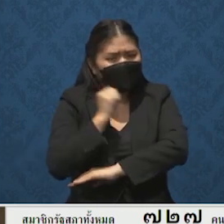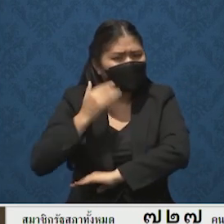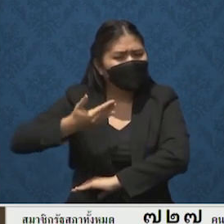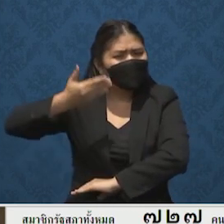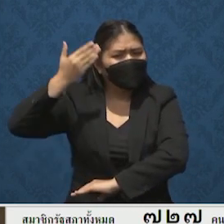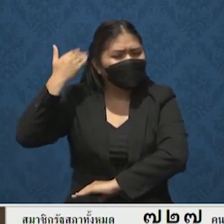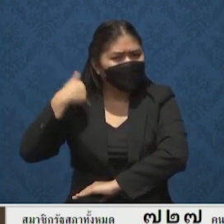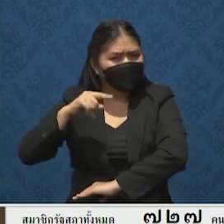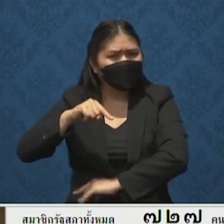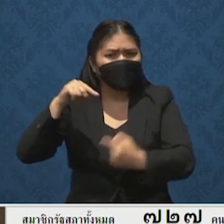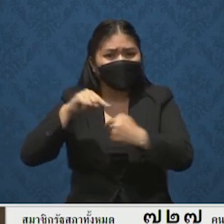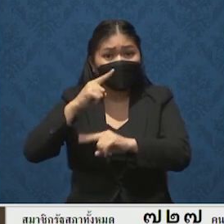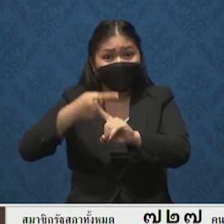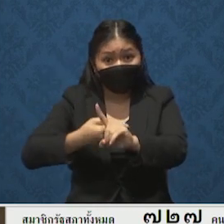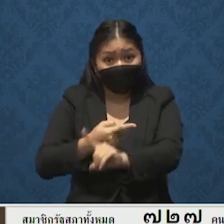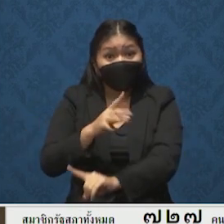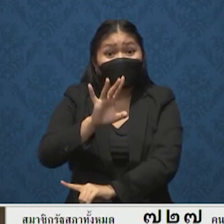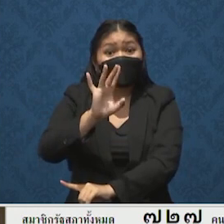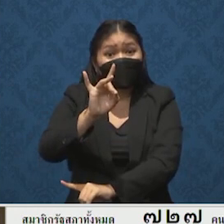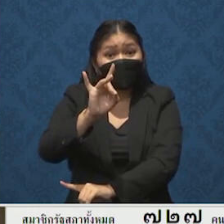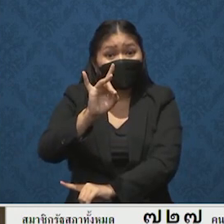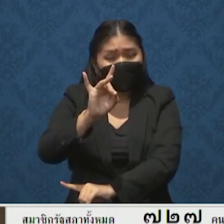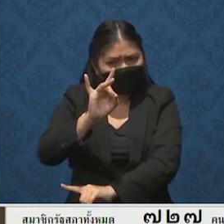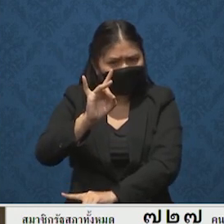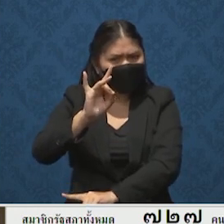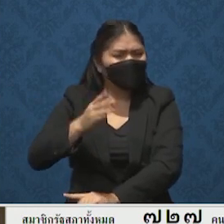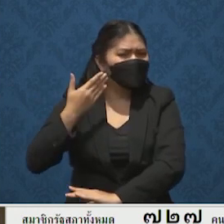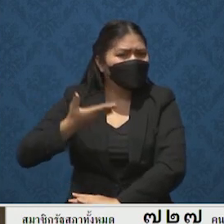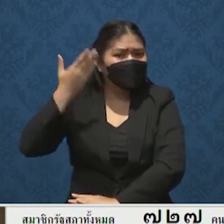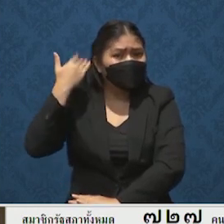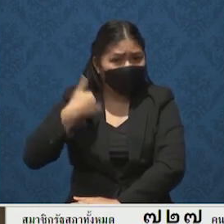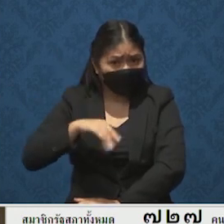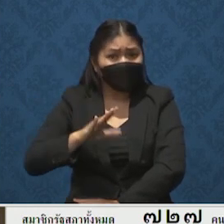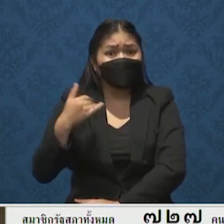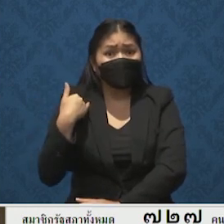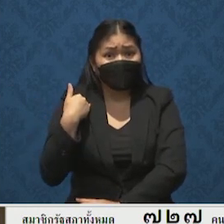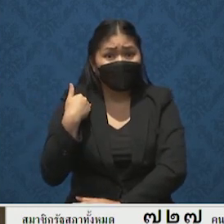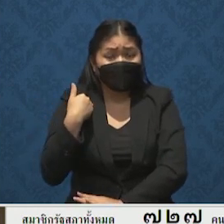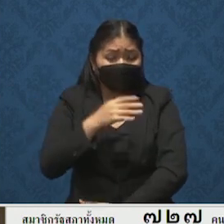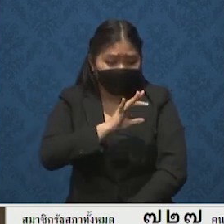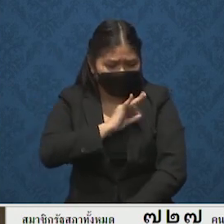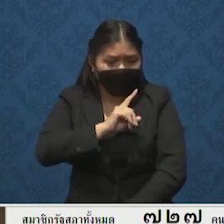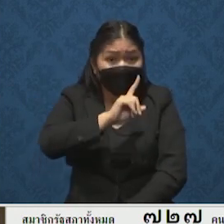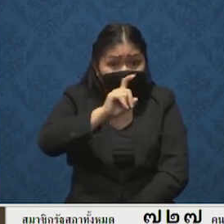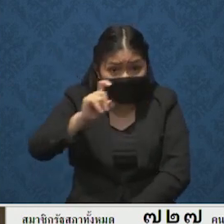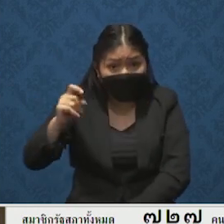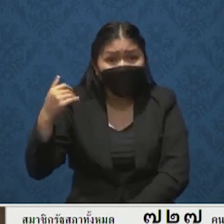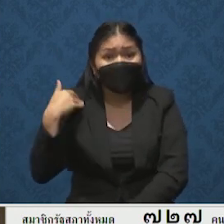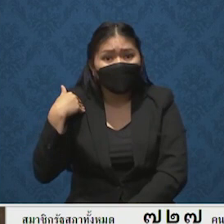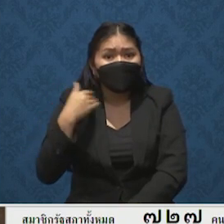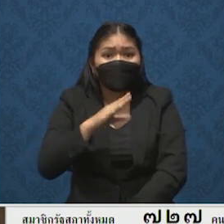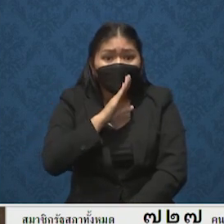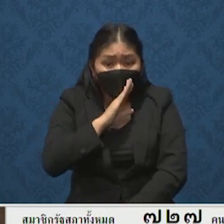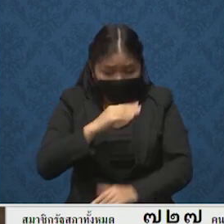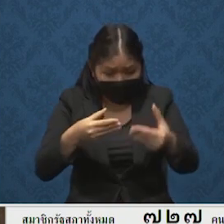ต่เมื่อปลายเดือนสิงหาคมที่ผ่านมาแล้วนะครับซึ่งวันนั้นเนี่ยมีเพื่อนสมาชิกสอบถามว่าท่านประธานจะส่งให้ทางคณะกรรมการการ